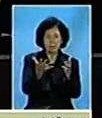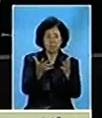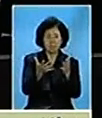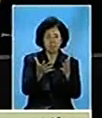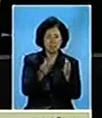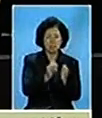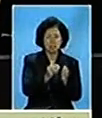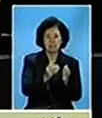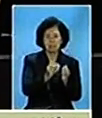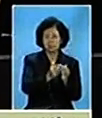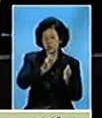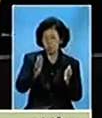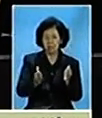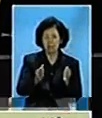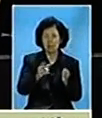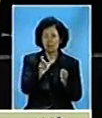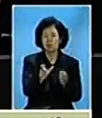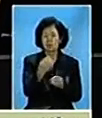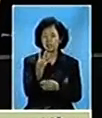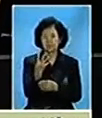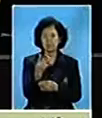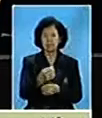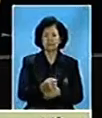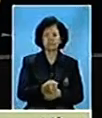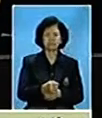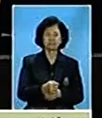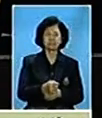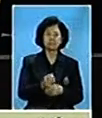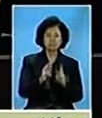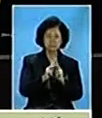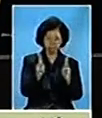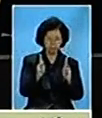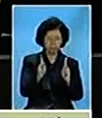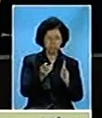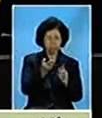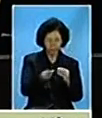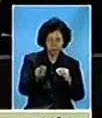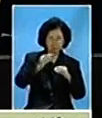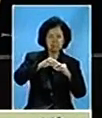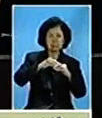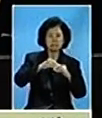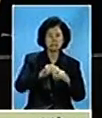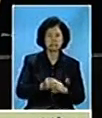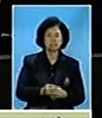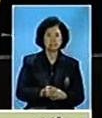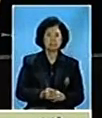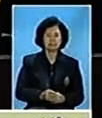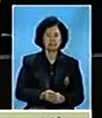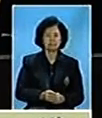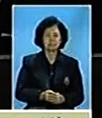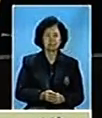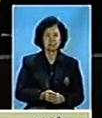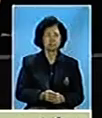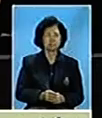ที่4นะครับวรรคที่4นั้นนะครับวรรคที่4กรรมธิการได้มีการเพิ่มเติมนะครับนะครับผม